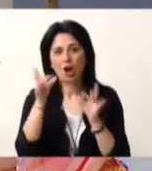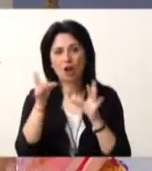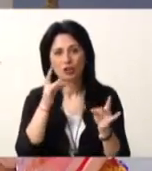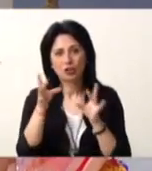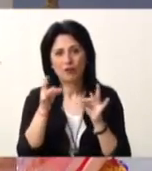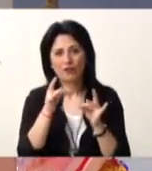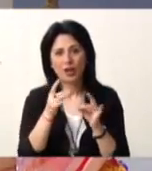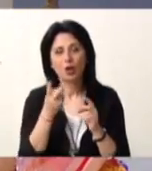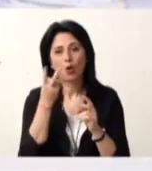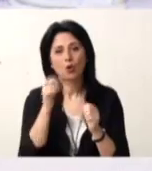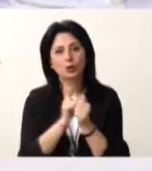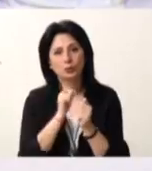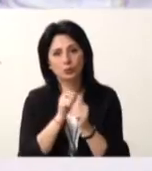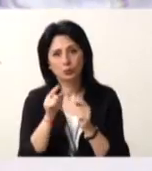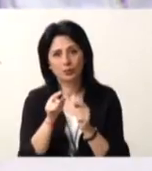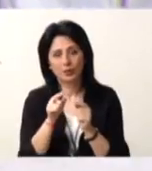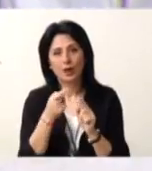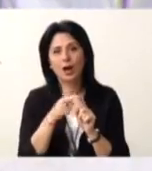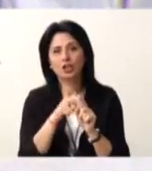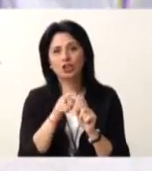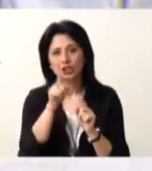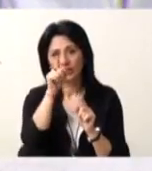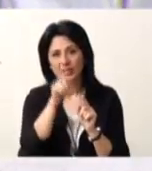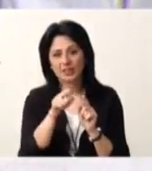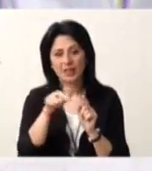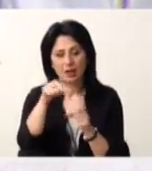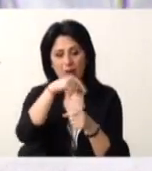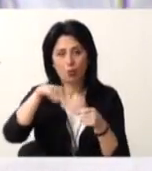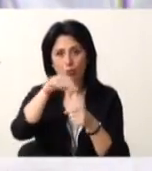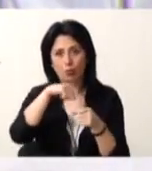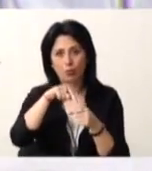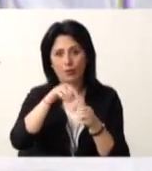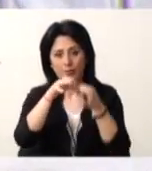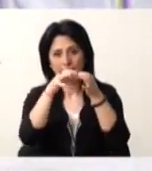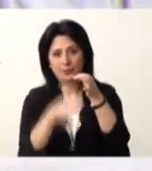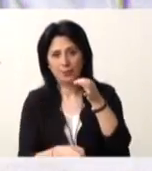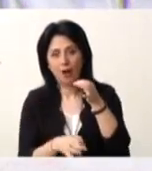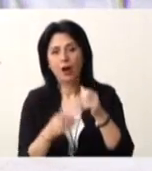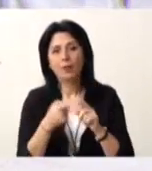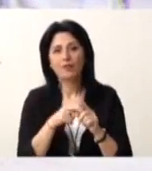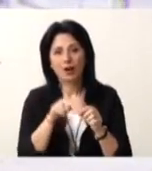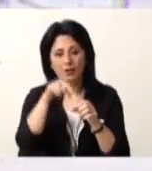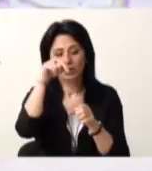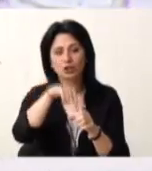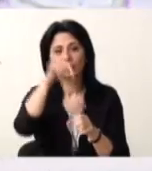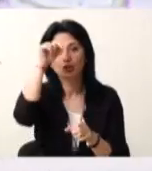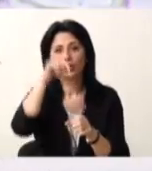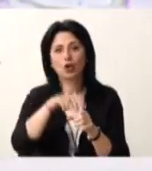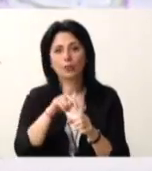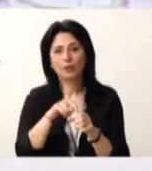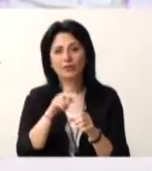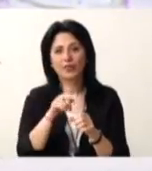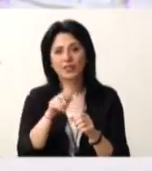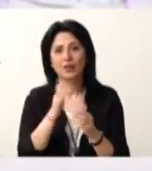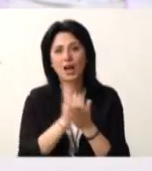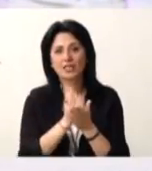ორი კუნთოვანი შრე, ცირკულარული, ანუ წრიული და სიგრძივი კუნთები. ამ კუნთებს შორის რომელი